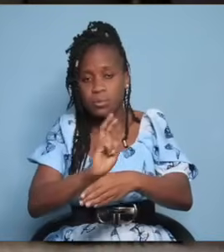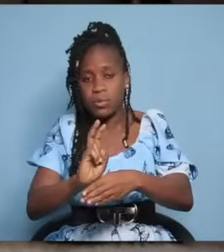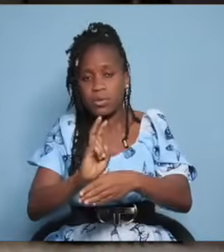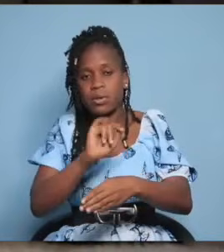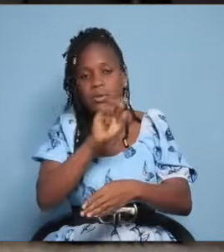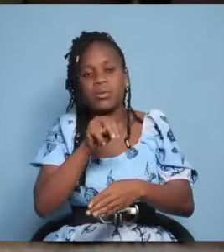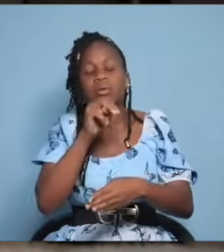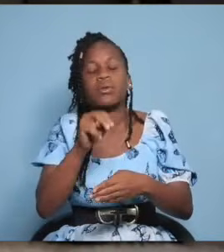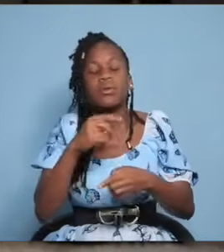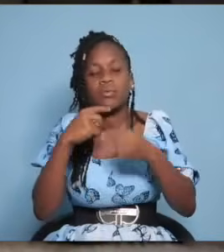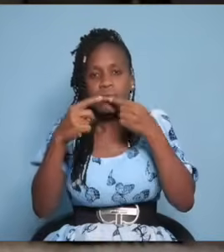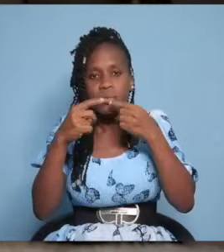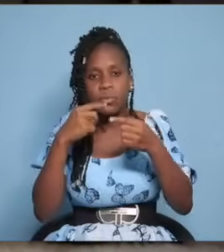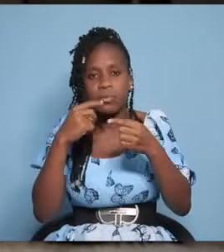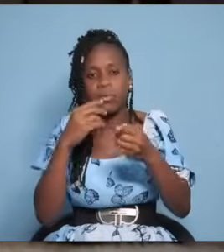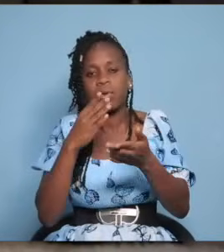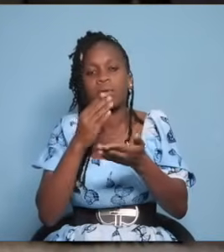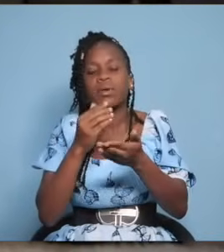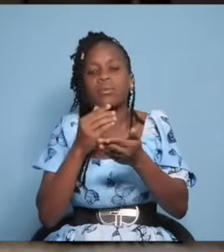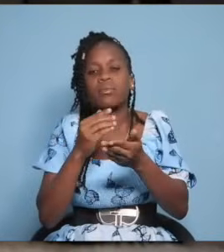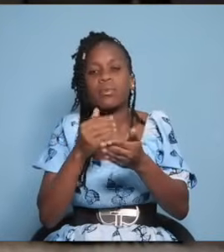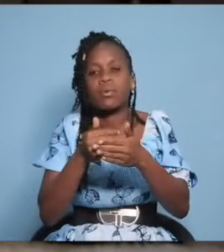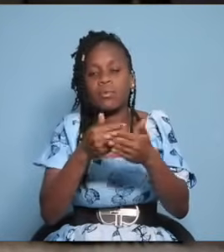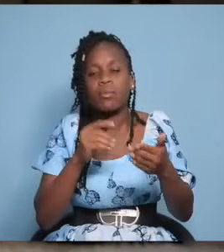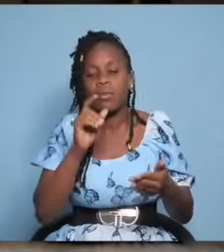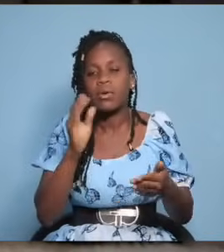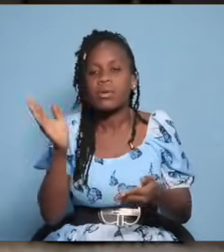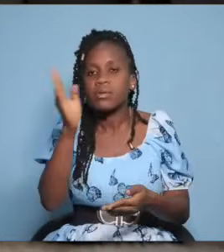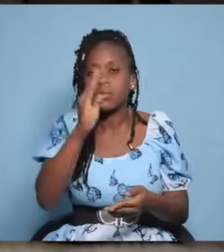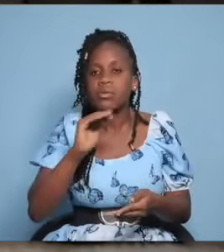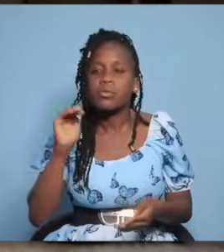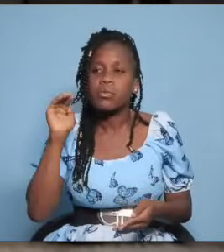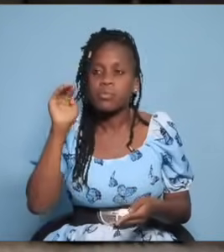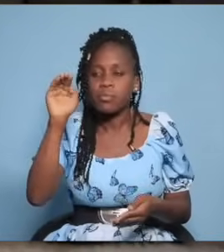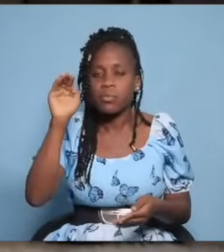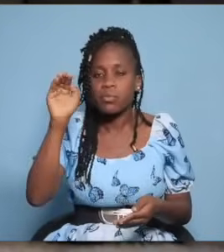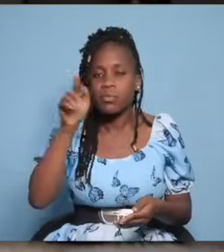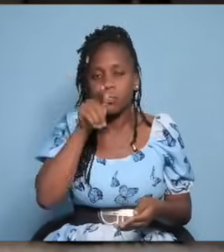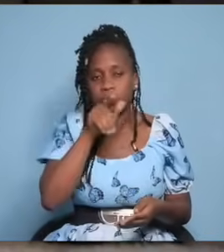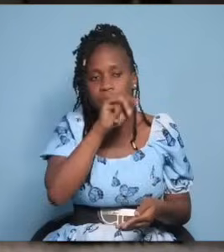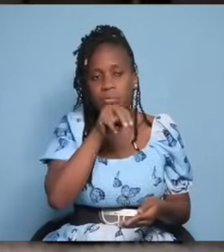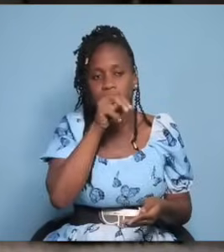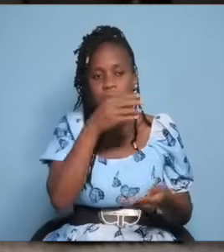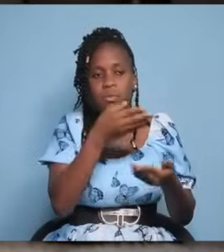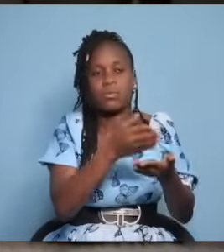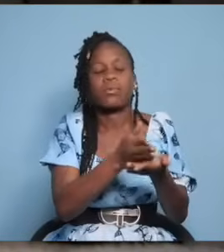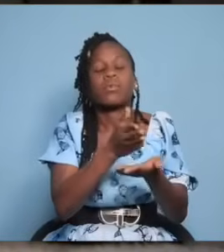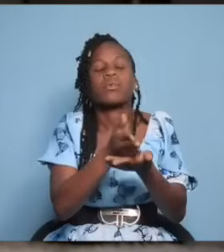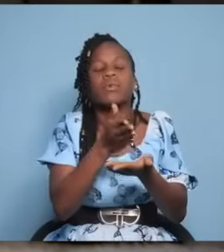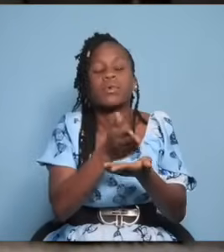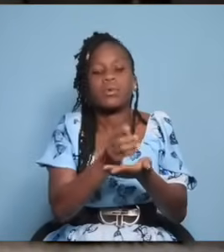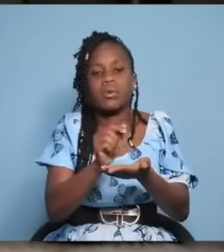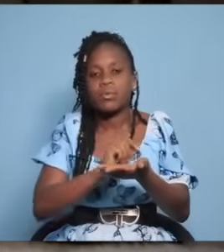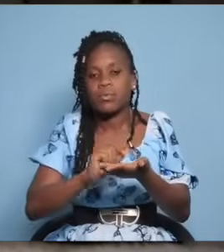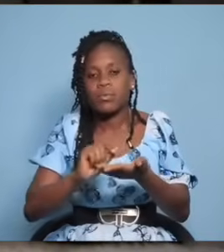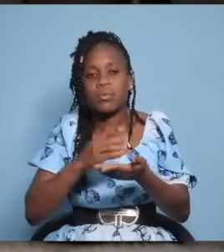hiyo Dr. John Garang alipokuwa anataka kusafiri, bodyguard huyo aliitwa ofisini, katika ofisi ya John Garang, lakini chini